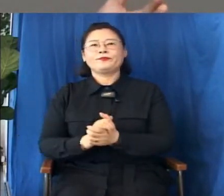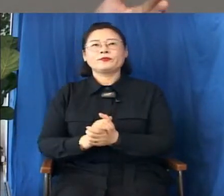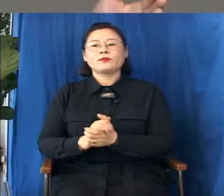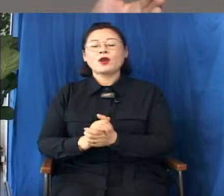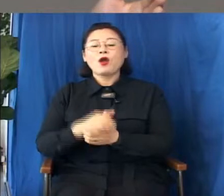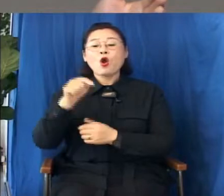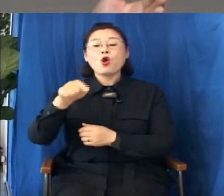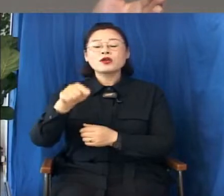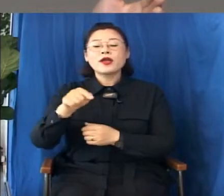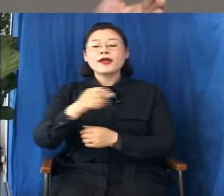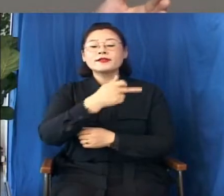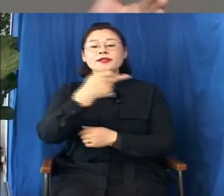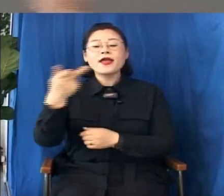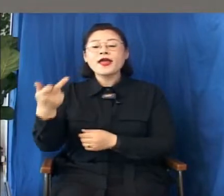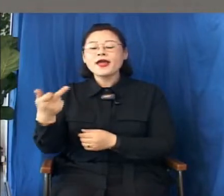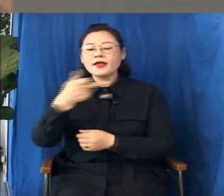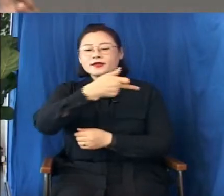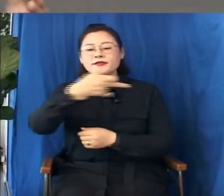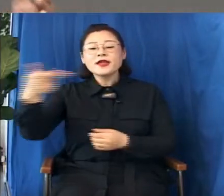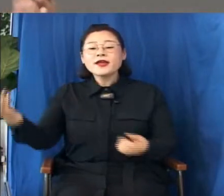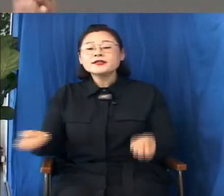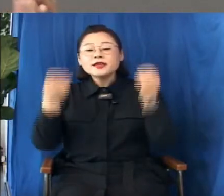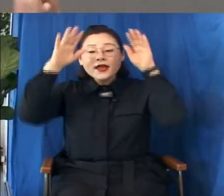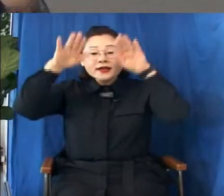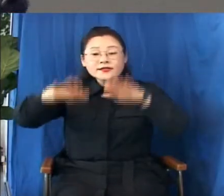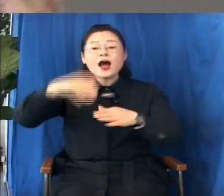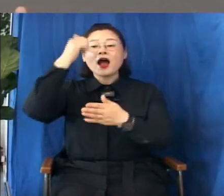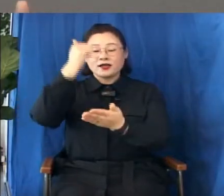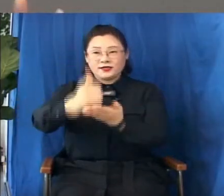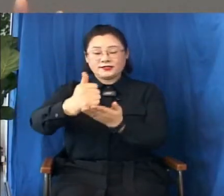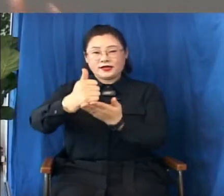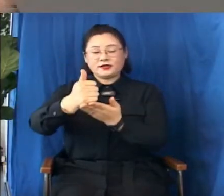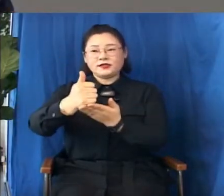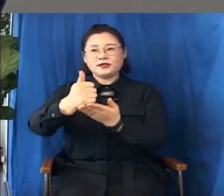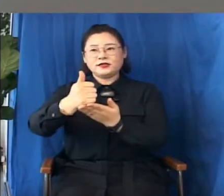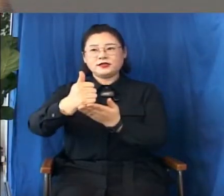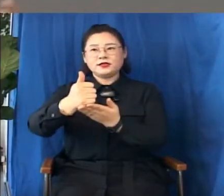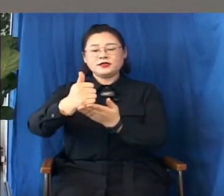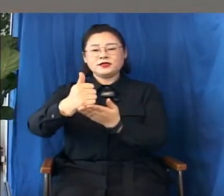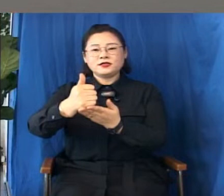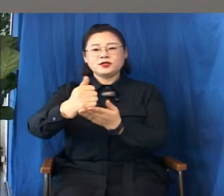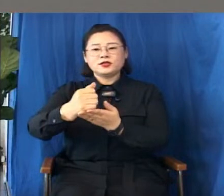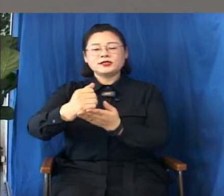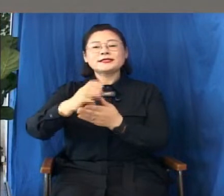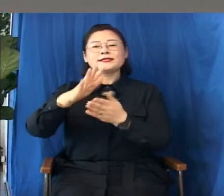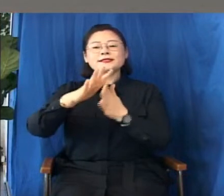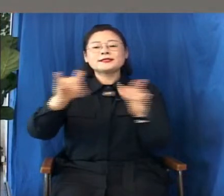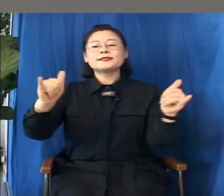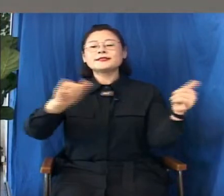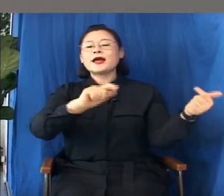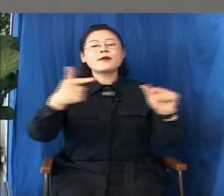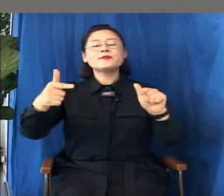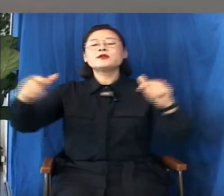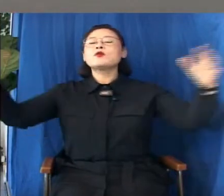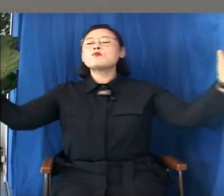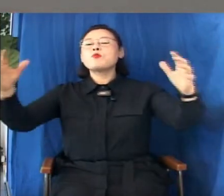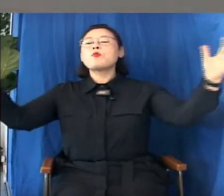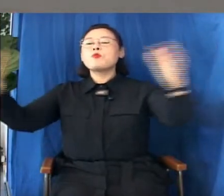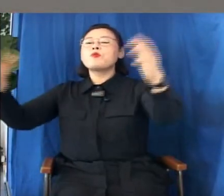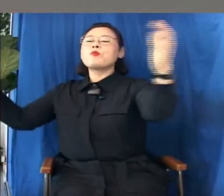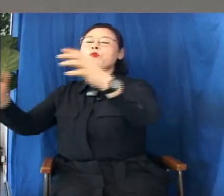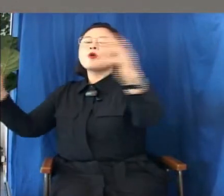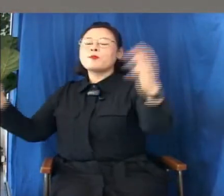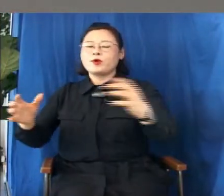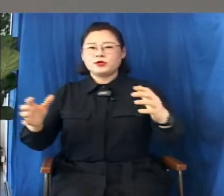사람들이 공회를 다 소집했습니다. 이제 공적으로 이 사람들을 심판하겠다 이거예요. 그래서 공적으로 예수를